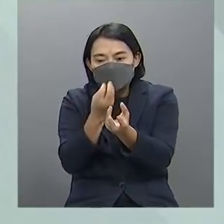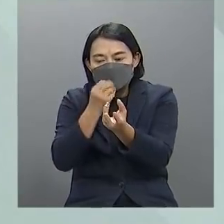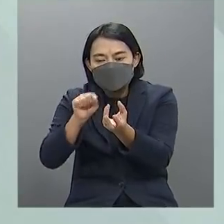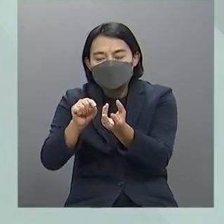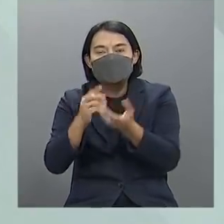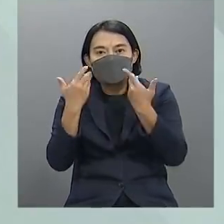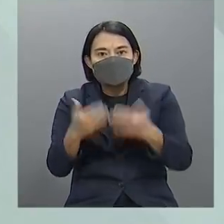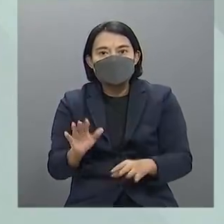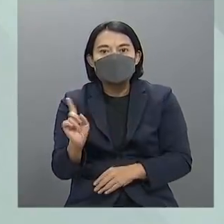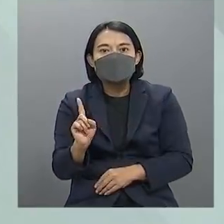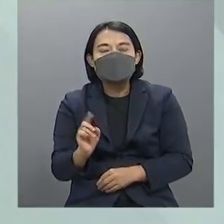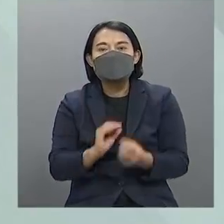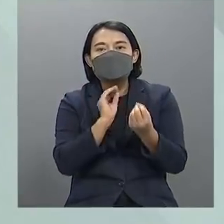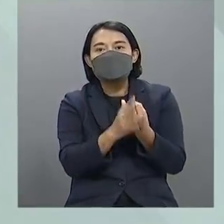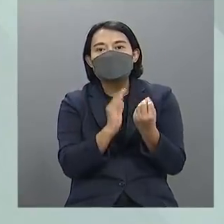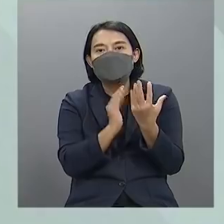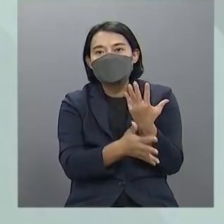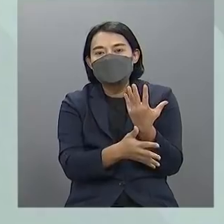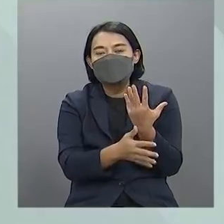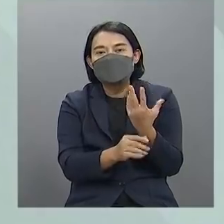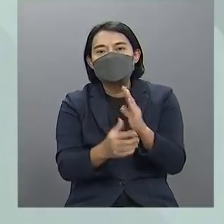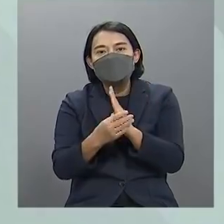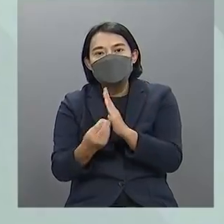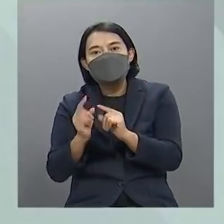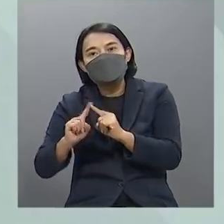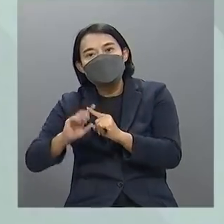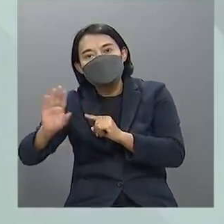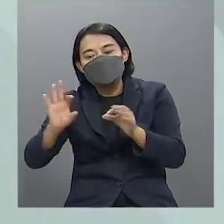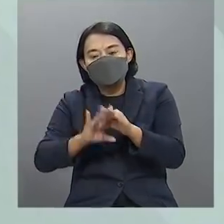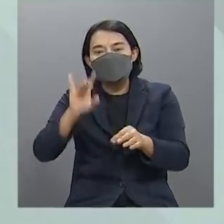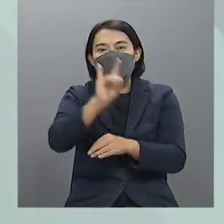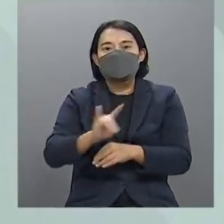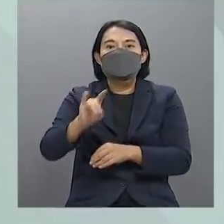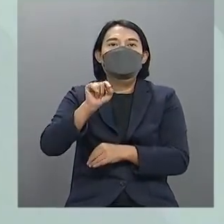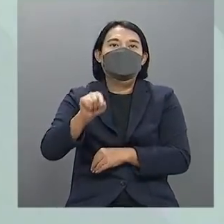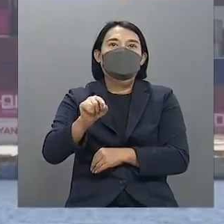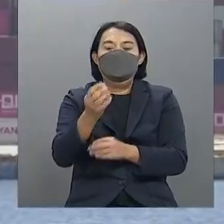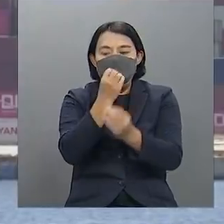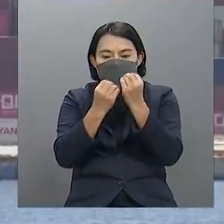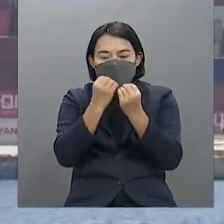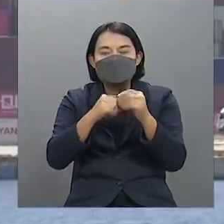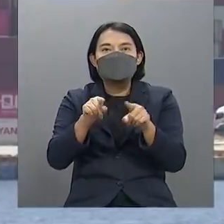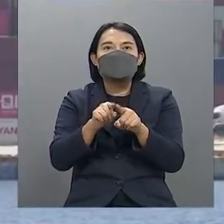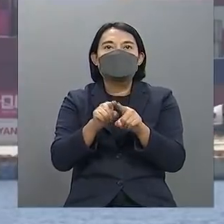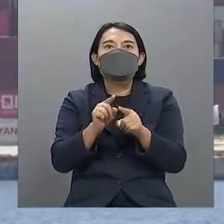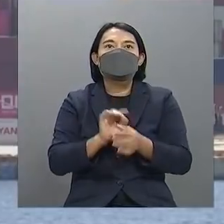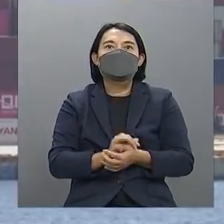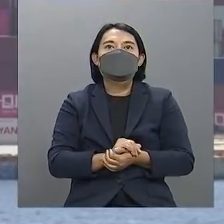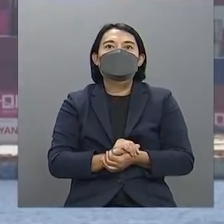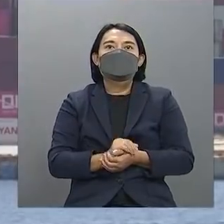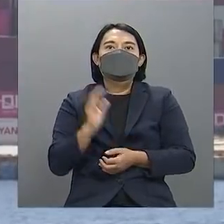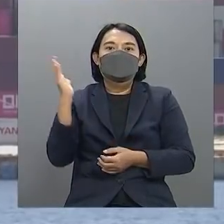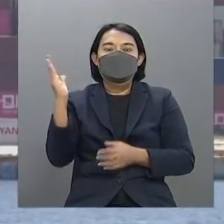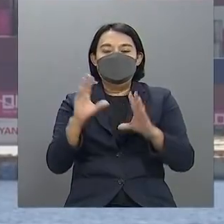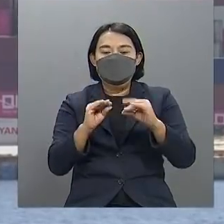ผักราคาเนื้อสัตว์ผลิตภัณฑ์จากสัตว์ที่ก็เป็นอาหารของพวกเรานั่นเองนี่แหละค่ะในการประชุมครม.เ